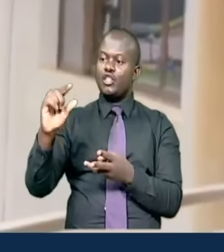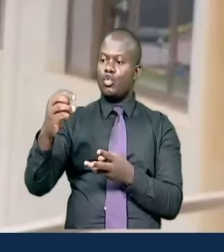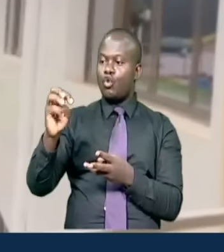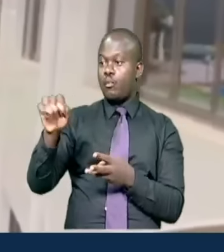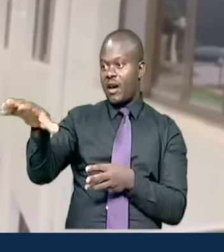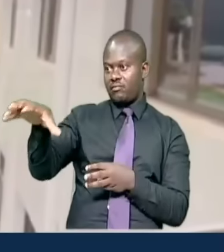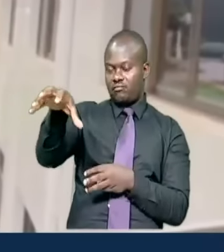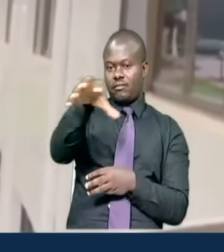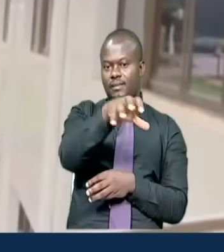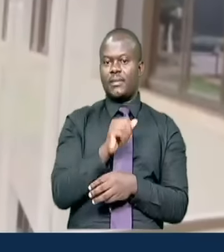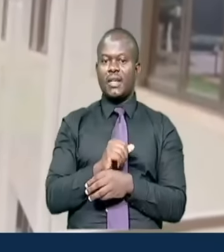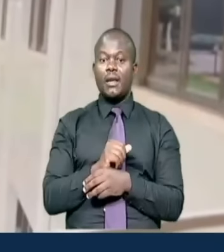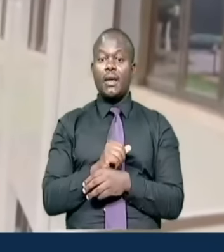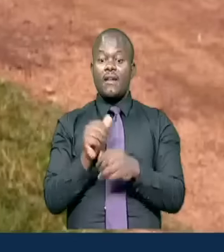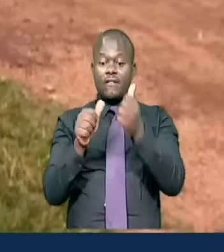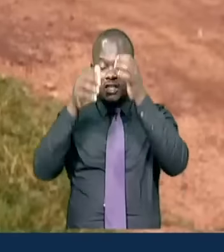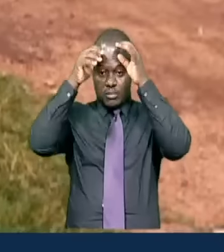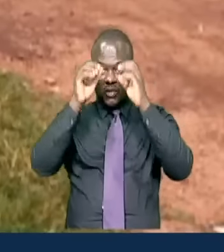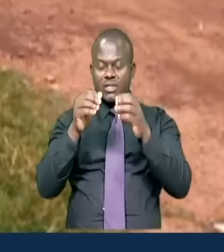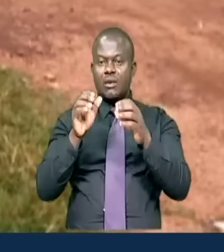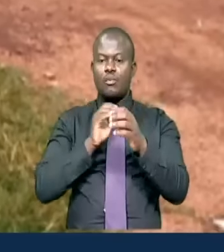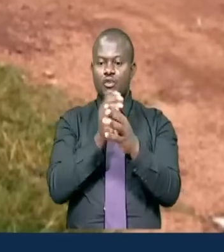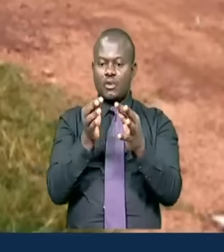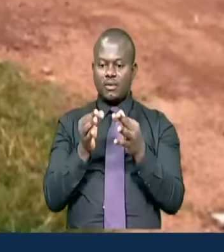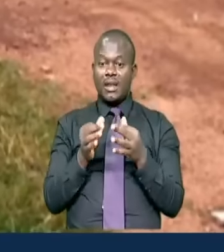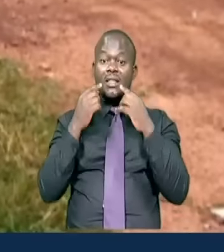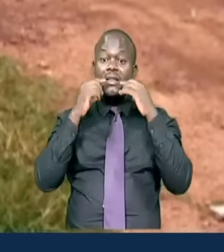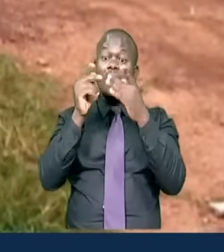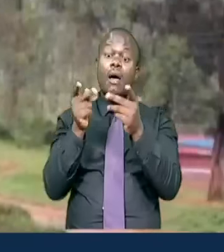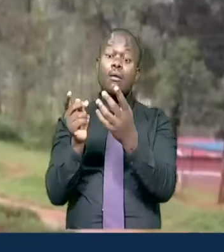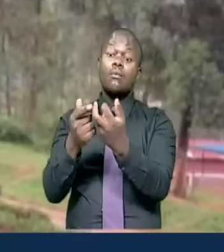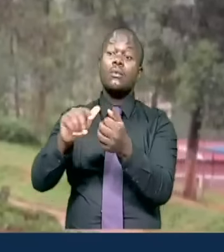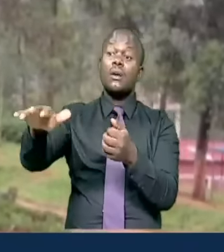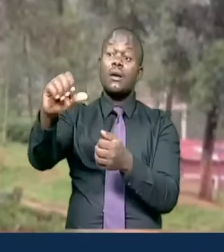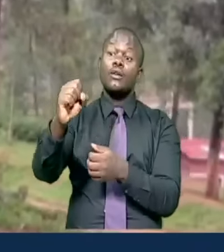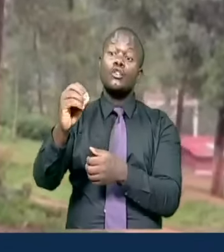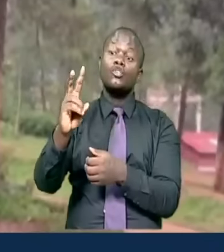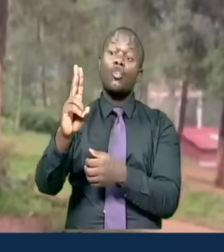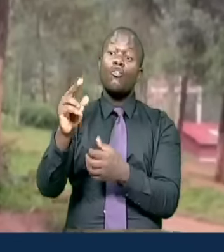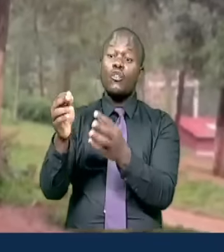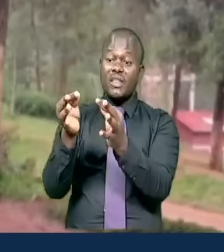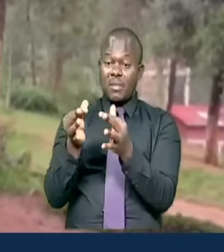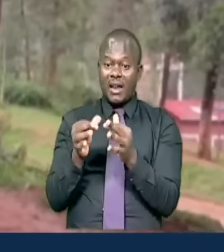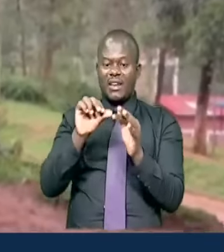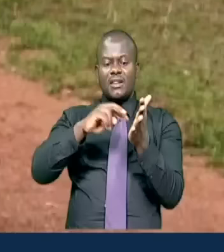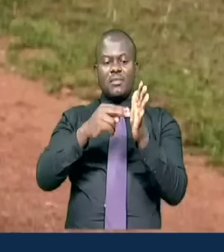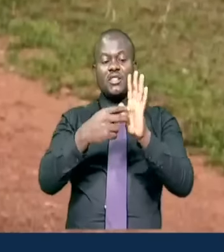by'igihugu Depite Nyirabazayire Angelique avuga ko haba mu cyanya cyahari inganda Isovu n'indi mishinga ikigaragaramo ibibazo bagiye